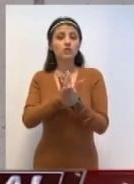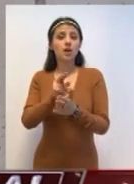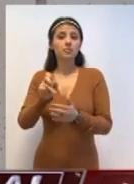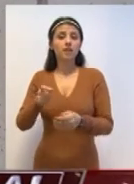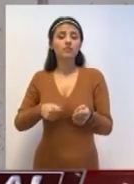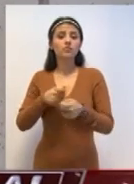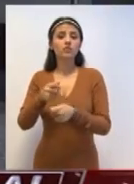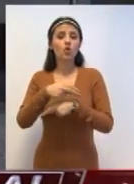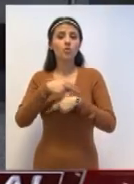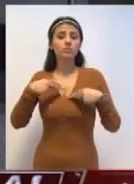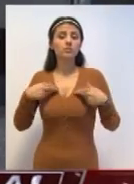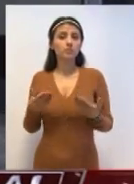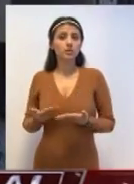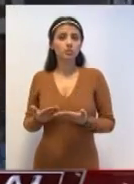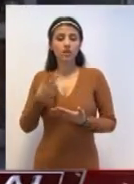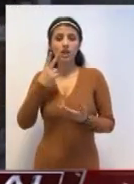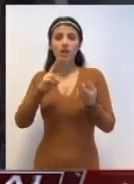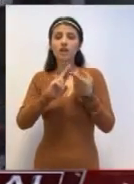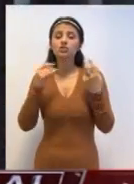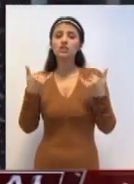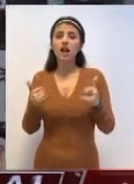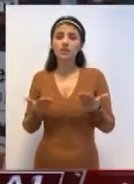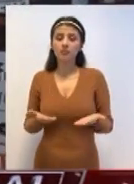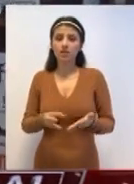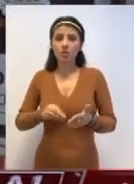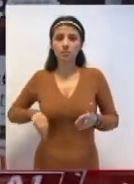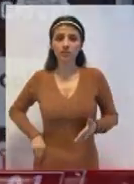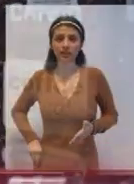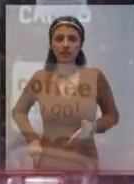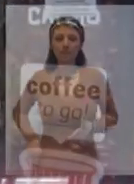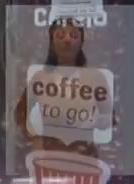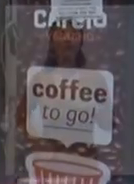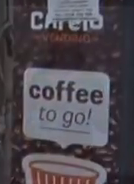date și am constituit un dosar penal sezionat din oficiu cu privire la infracțiunea de luare de mită.